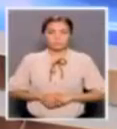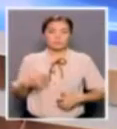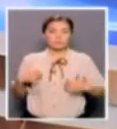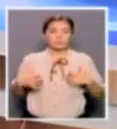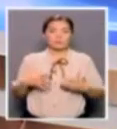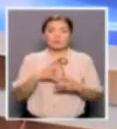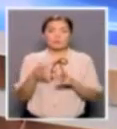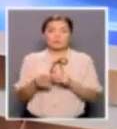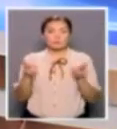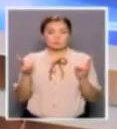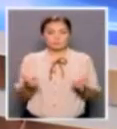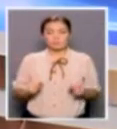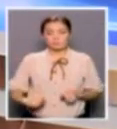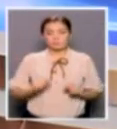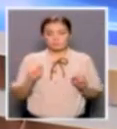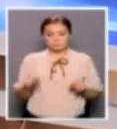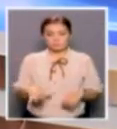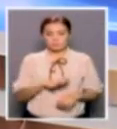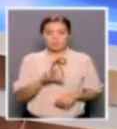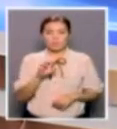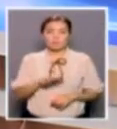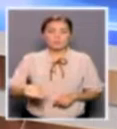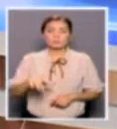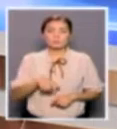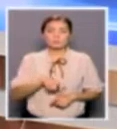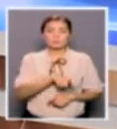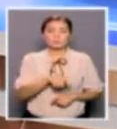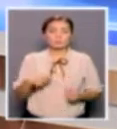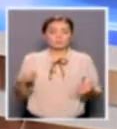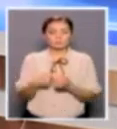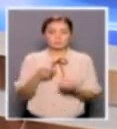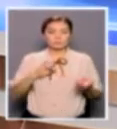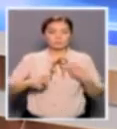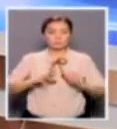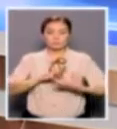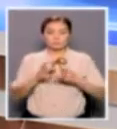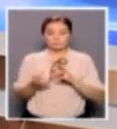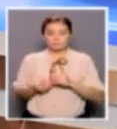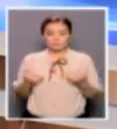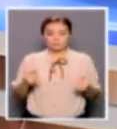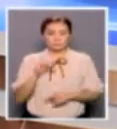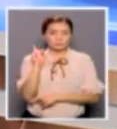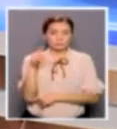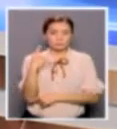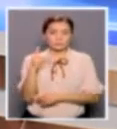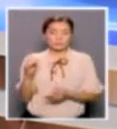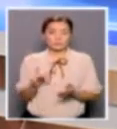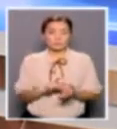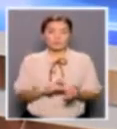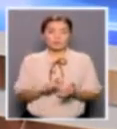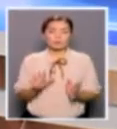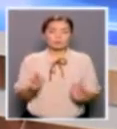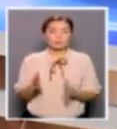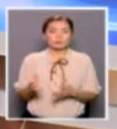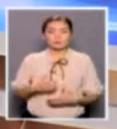Асығудың алды ажал арты қайғы. Атырау облысы жол көлік оқиғасынан көз жұмғандар саны бойынша көш бастап тұр. Жаға